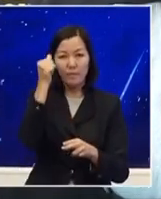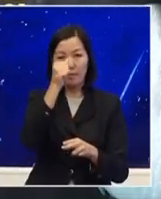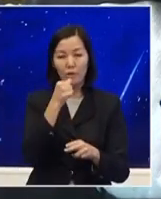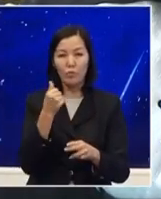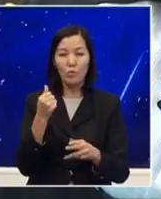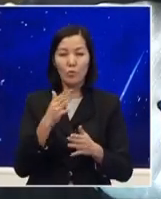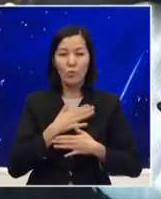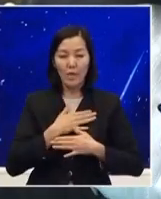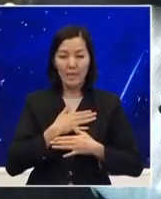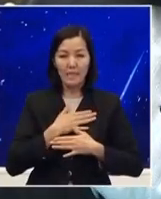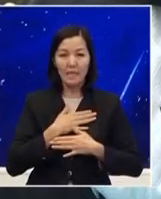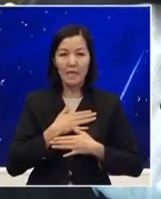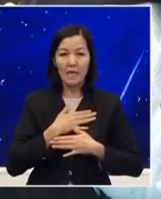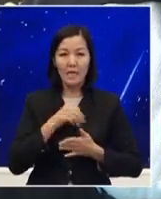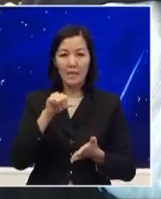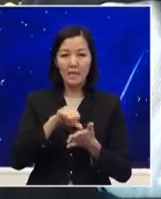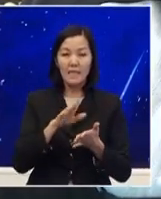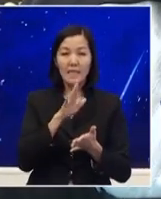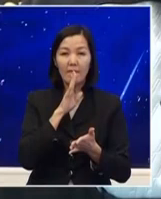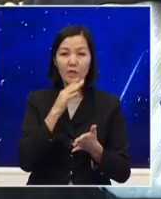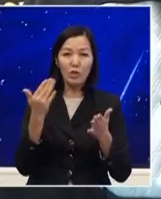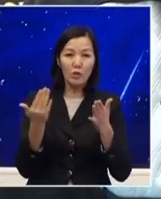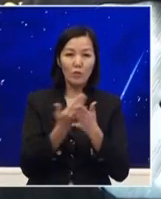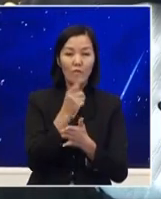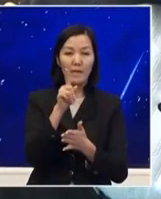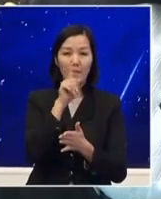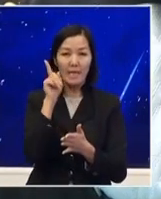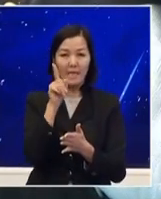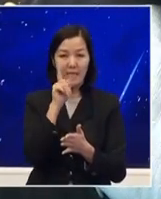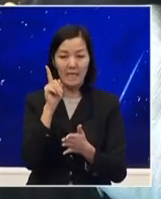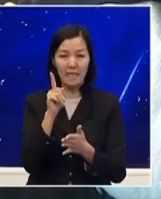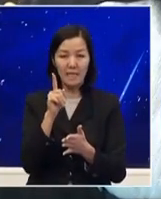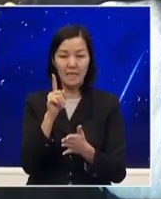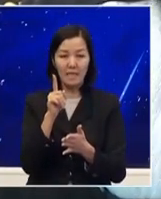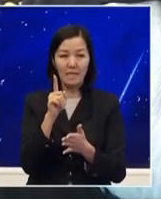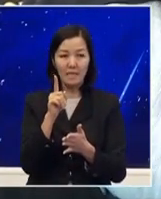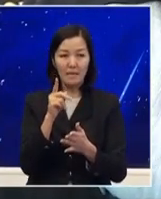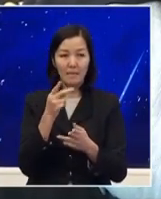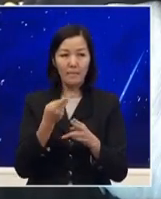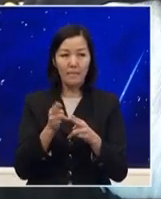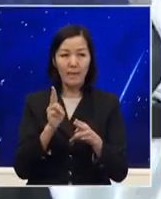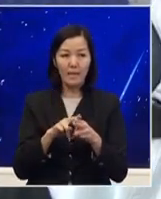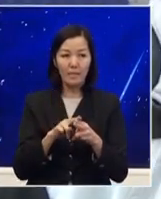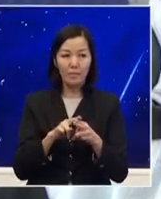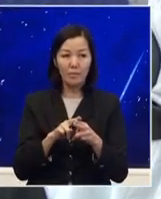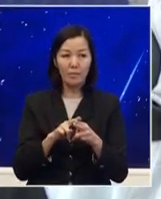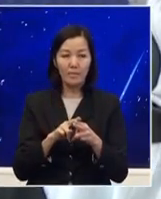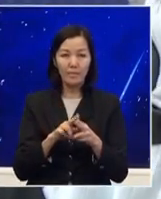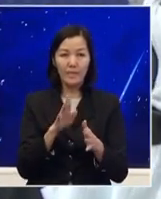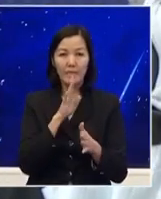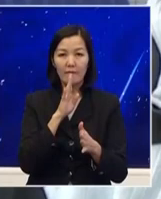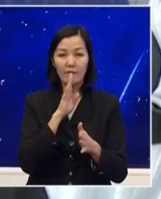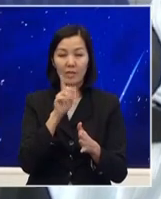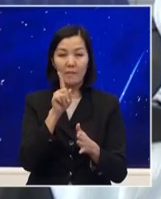состав. Играем полностью воспитанниками нашего павлодарского волейбола, нашей области. То есть девочки